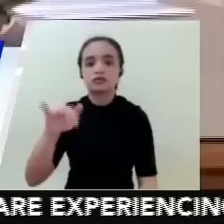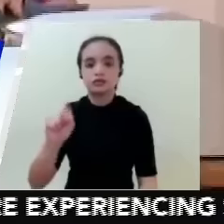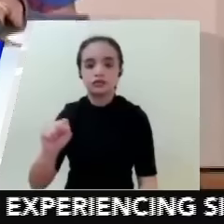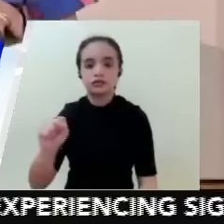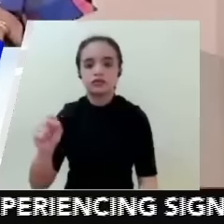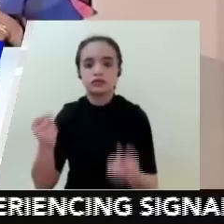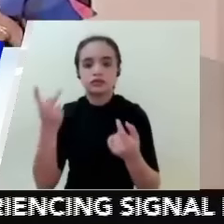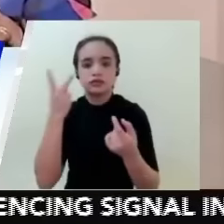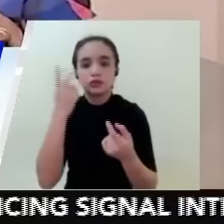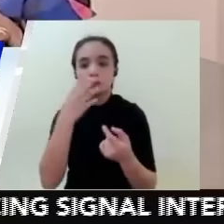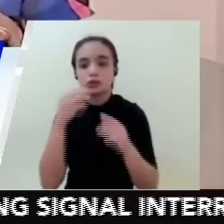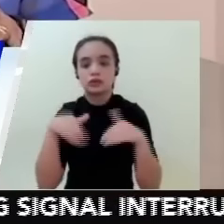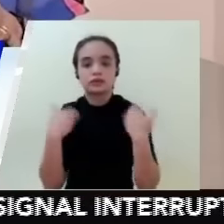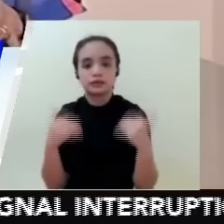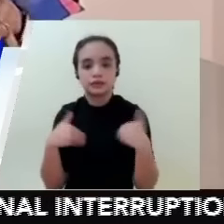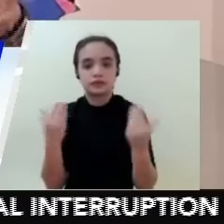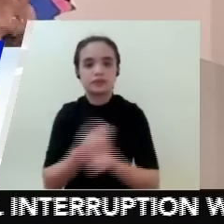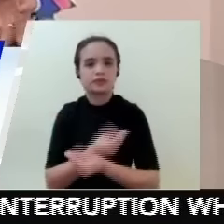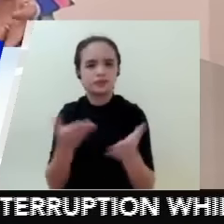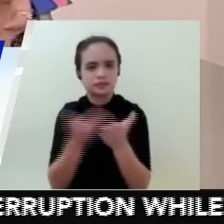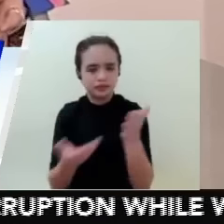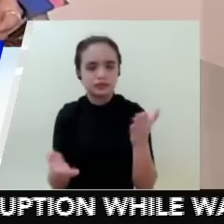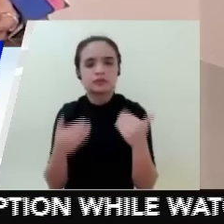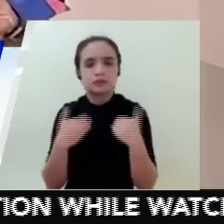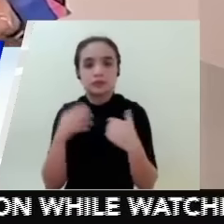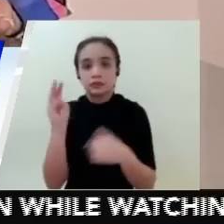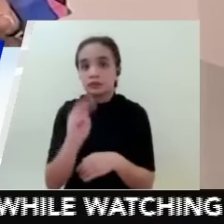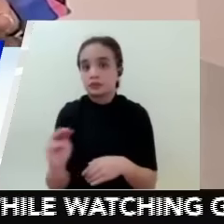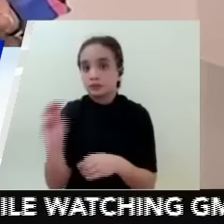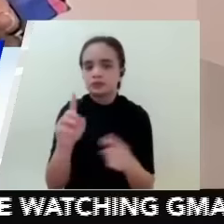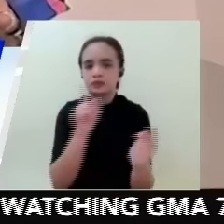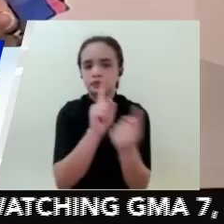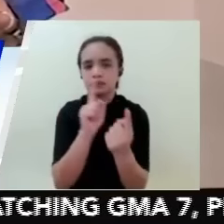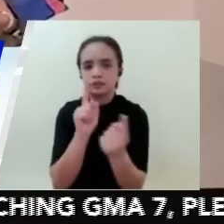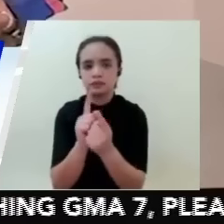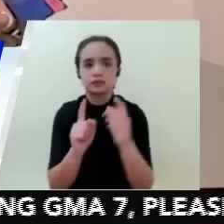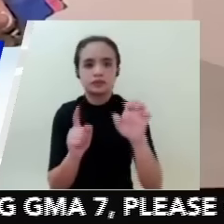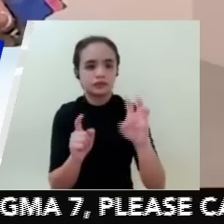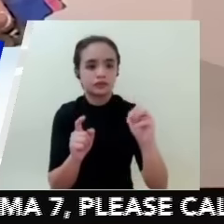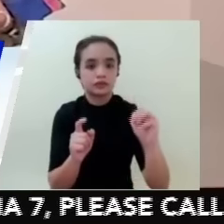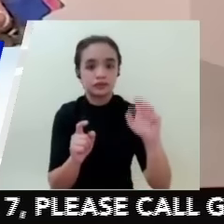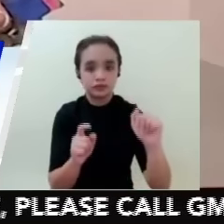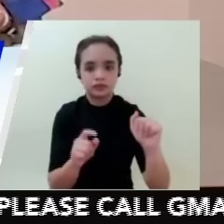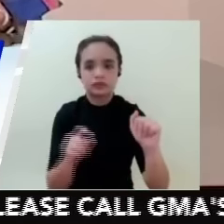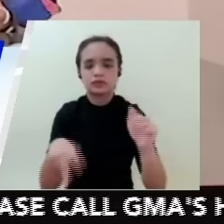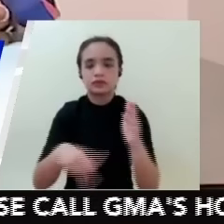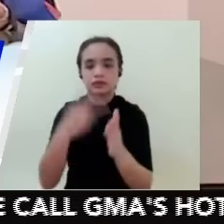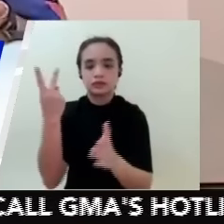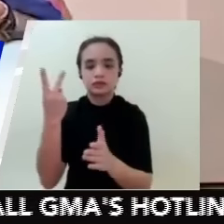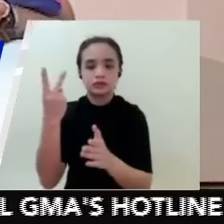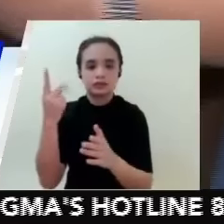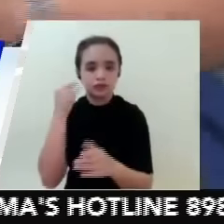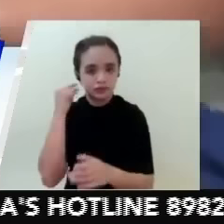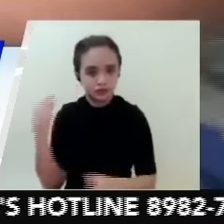nagsanay. Sa Lunes, inaasahang makikita-kita sina Emma, Aliyah at double Olympic gold medalist Carlos